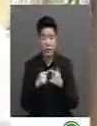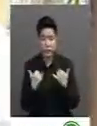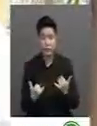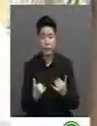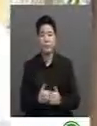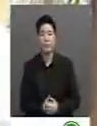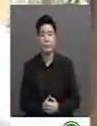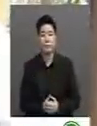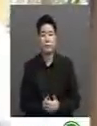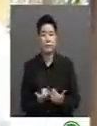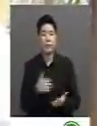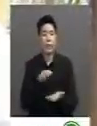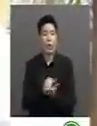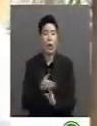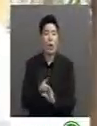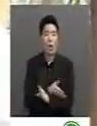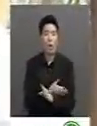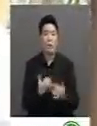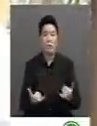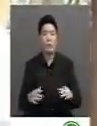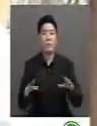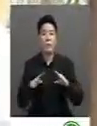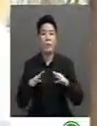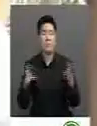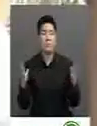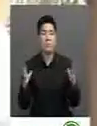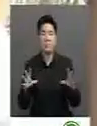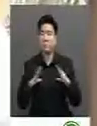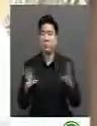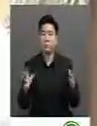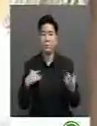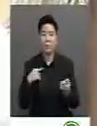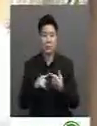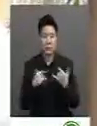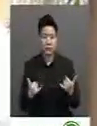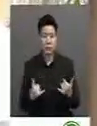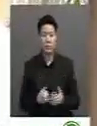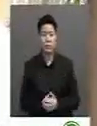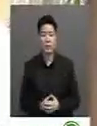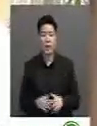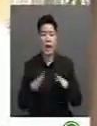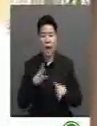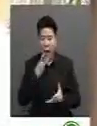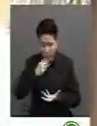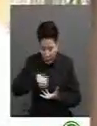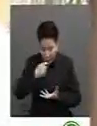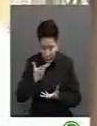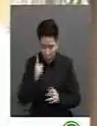ยจองว่าอยู่ลงหน้าเนี่ยนี่ตั้งแต่บัดเนี่ยไม่ยึดที่เดียวปักถึงเท้าไ